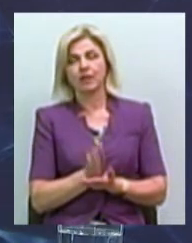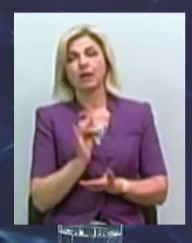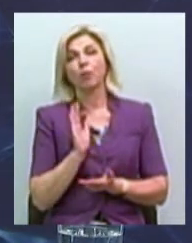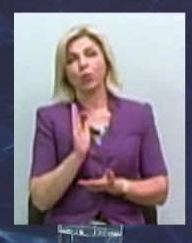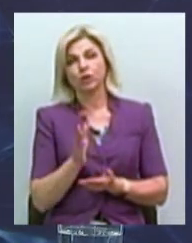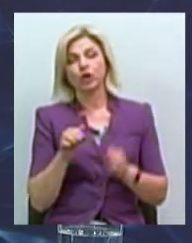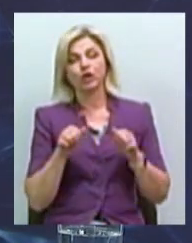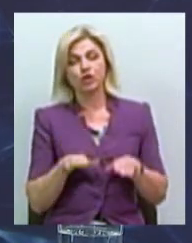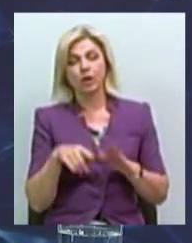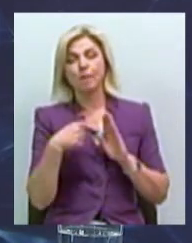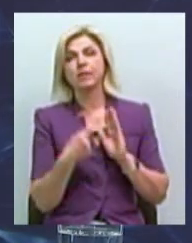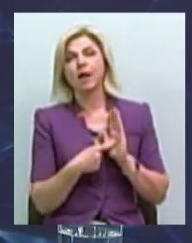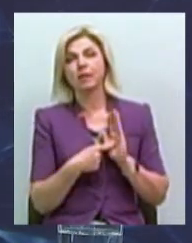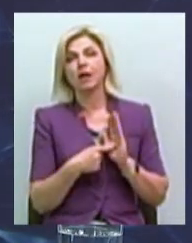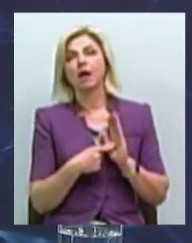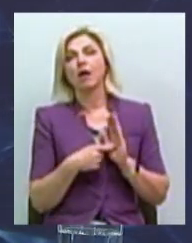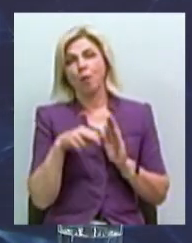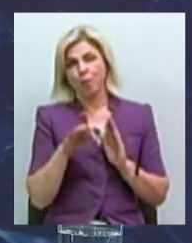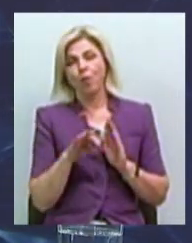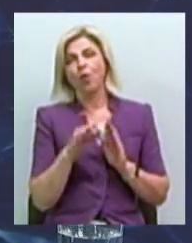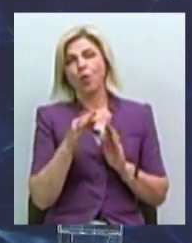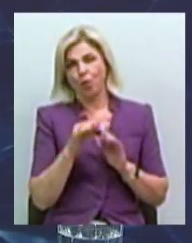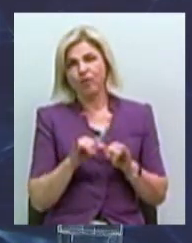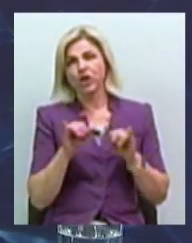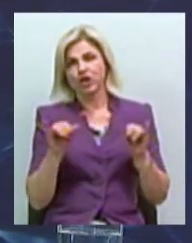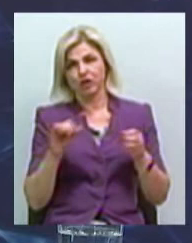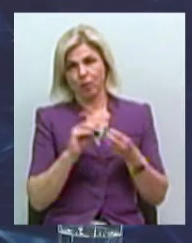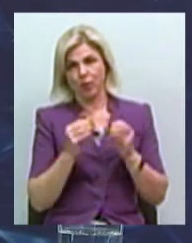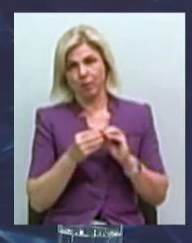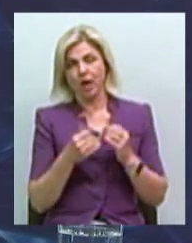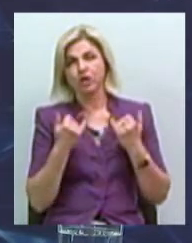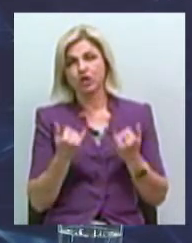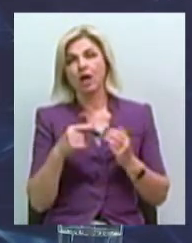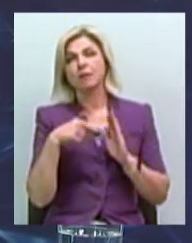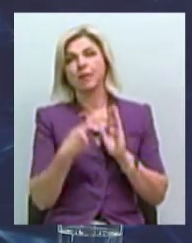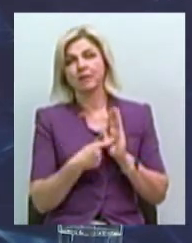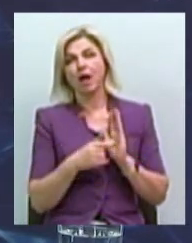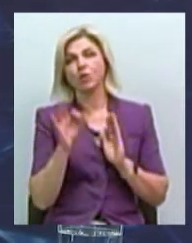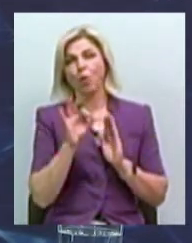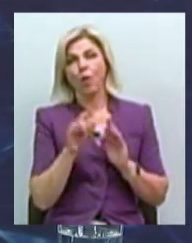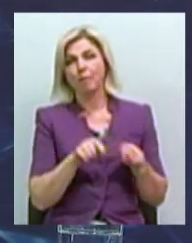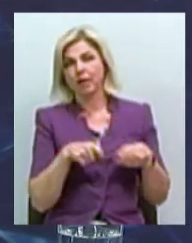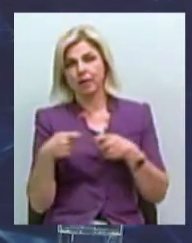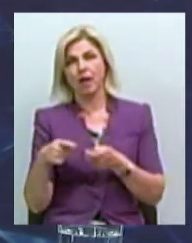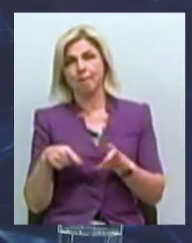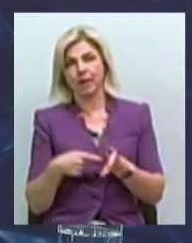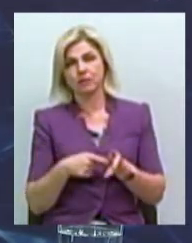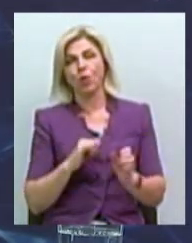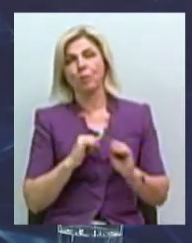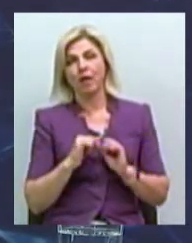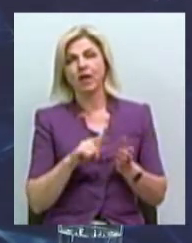Будемо вирішувати питання в міру їх надходжень. Зараз питання стоїть про передачу місту і управління